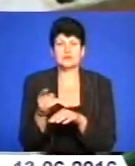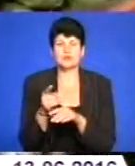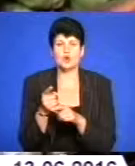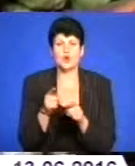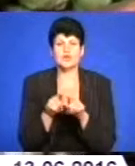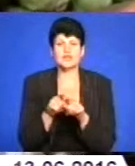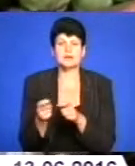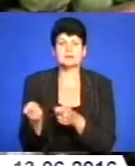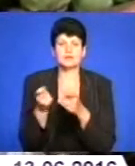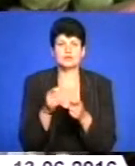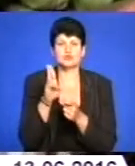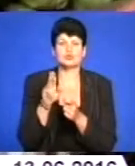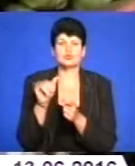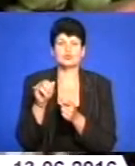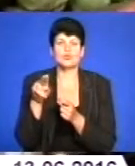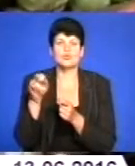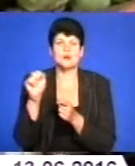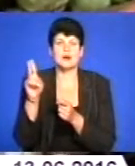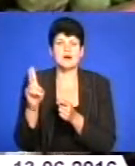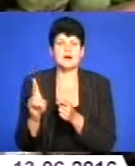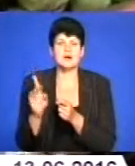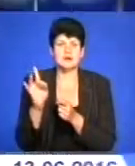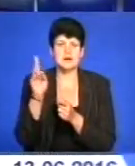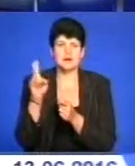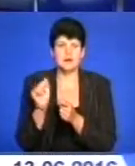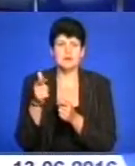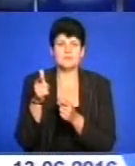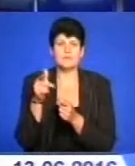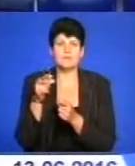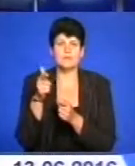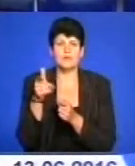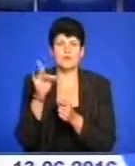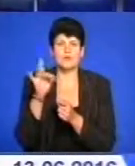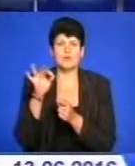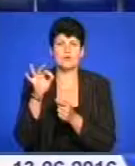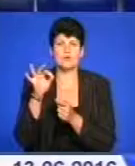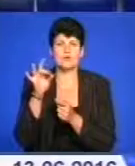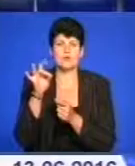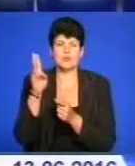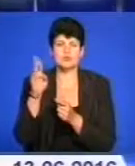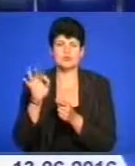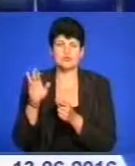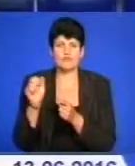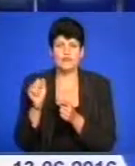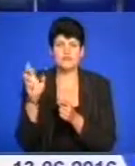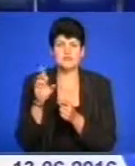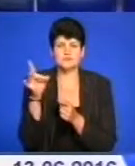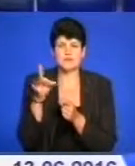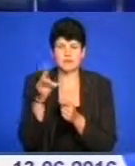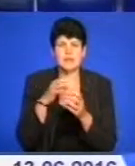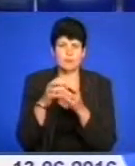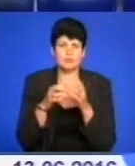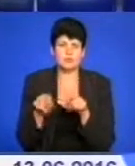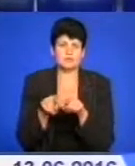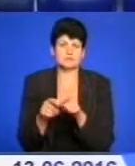основному завозять із сіл Шупарка та Горошова Борщівського району. Там купують і помідори. Їх вирощують у парниках. Відтак і ціна на